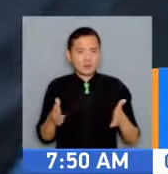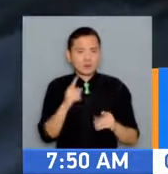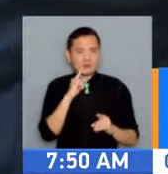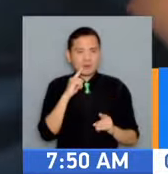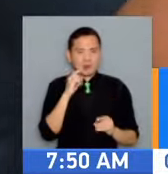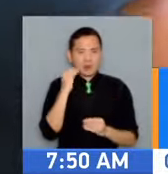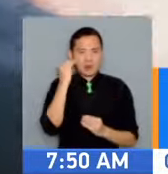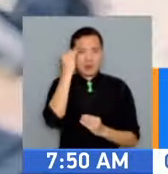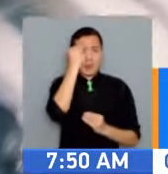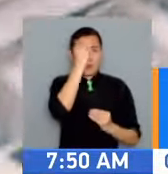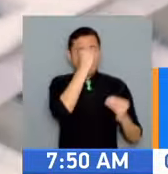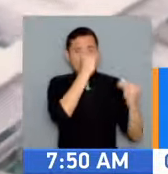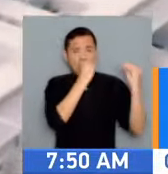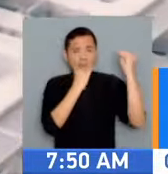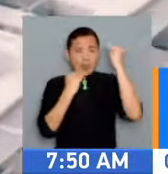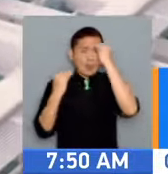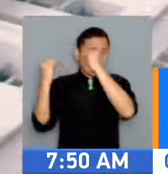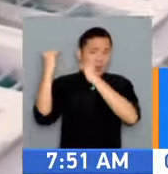ako.